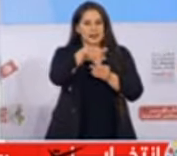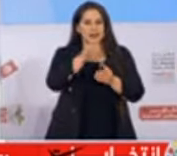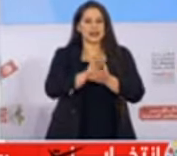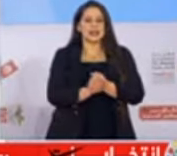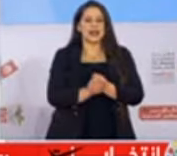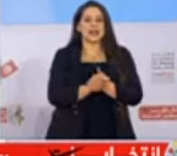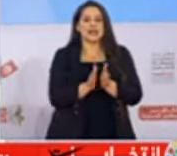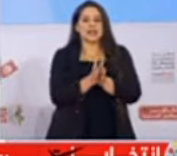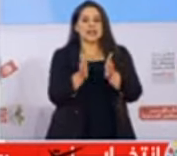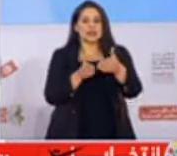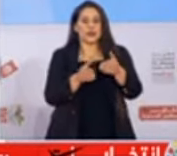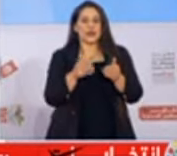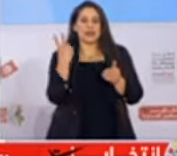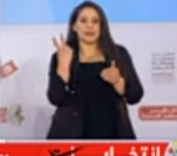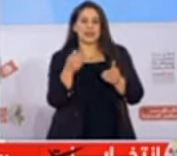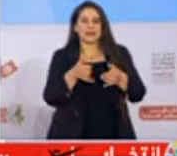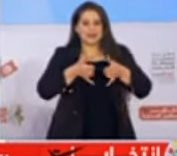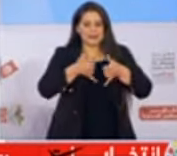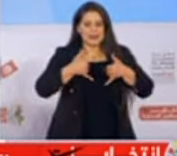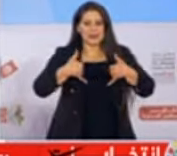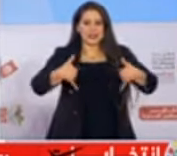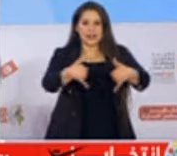المجالس المحلية إلى حد